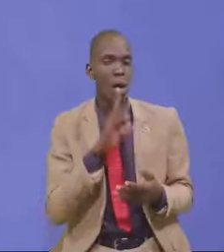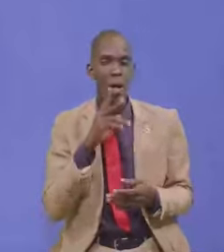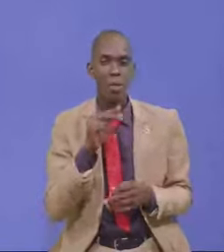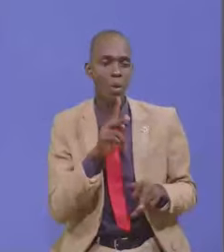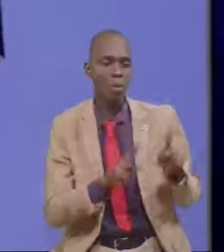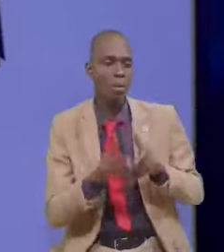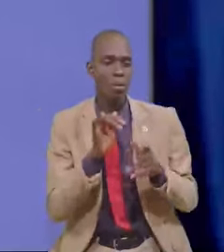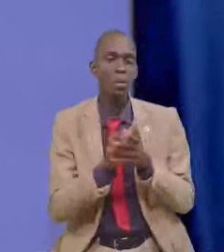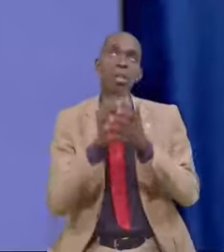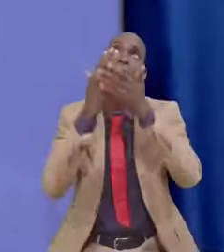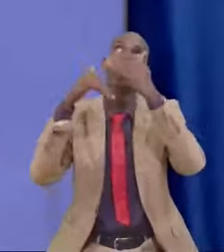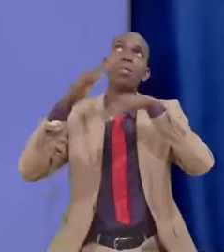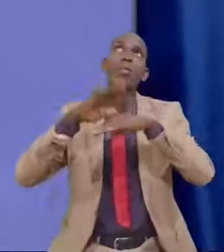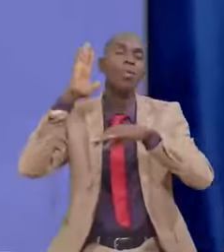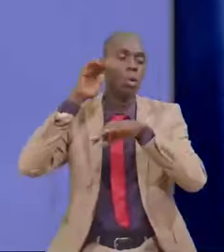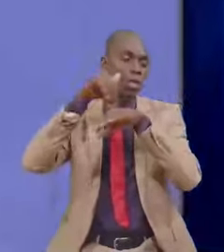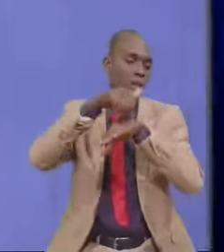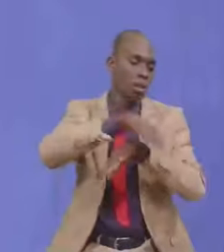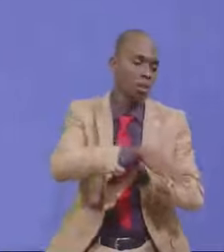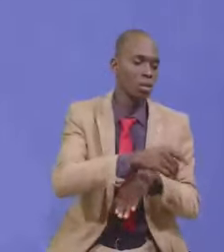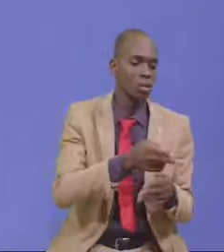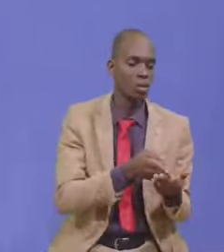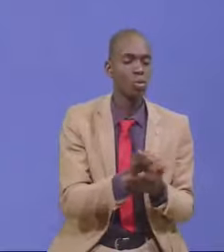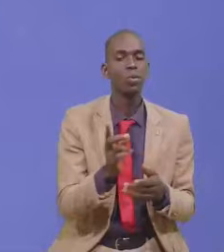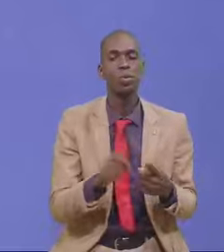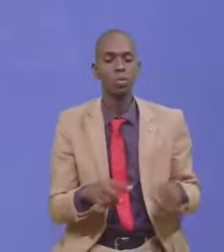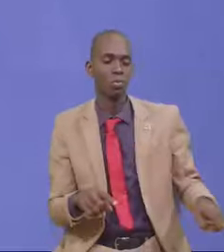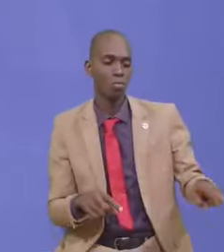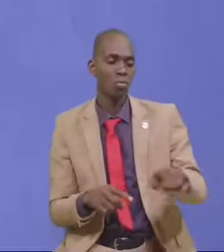C'est ceux-là à qui le ciel envoie la vérité.